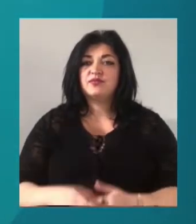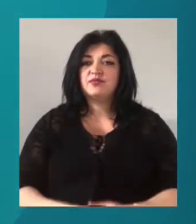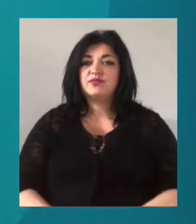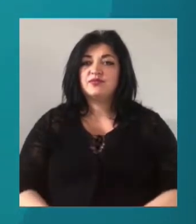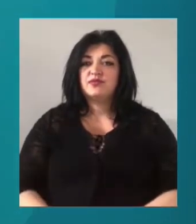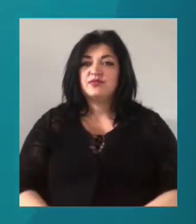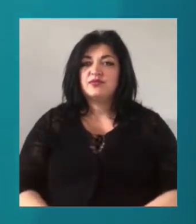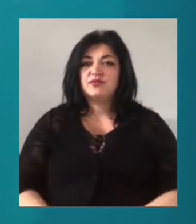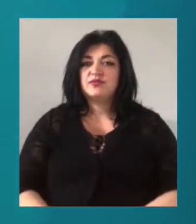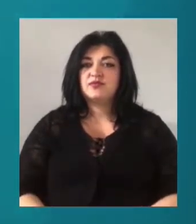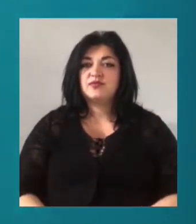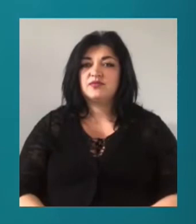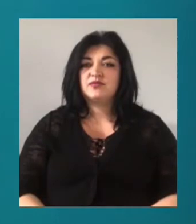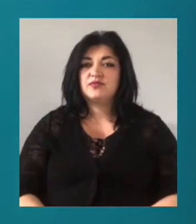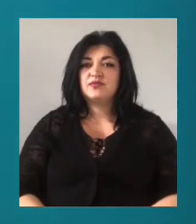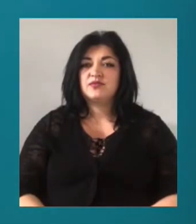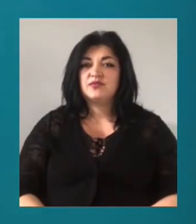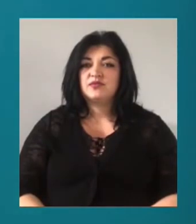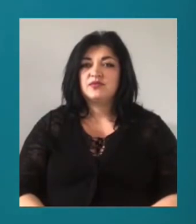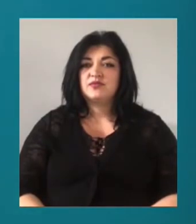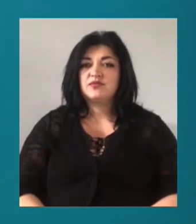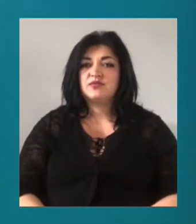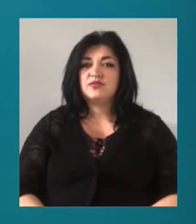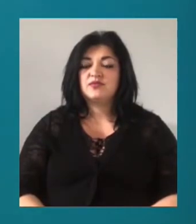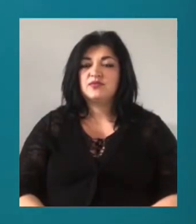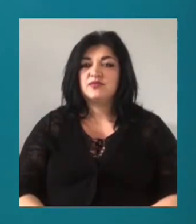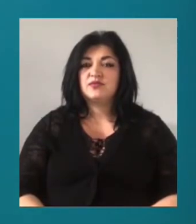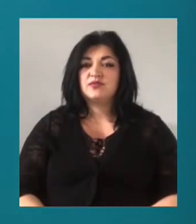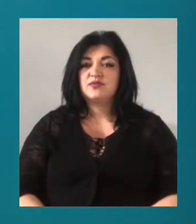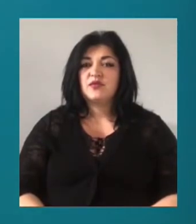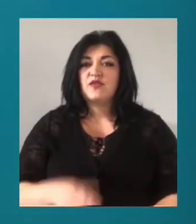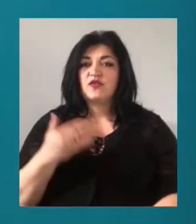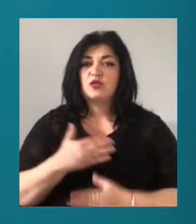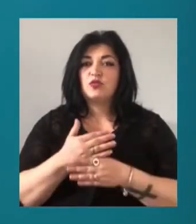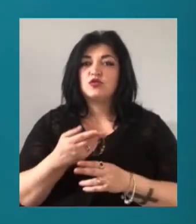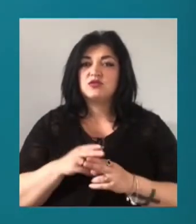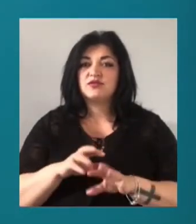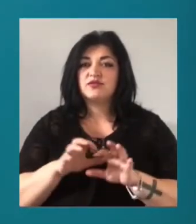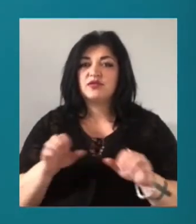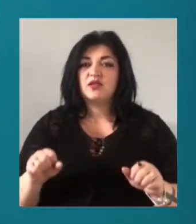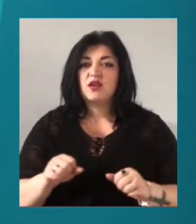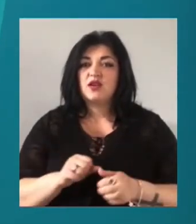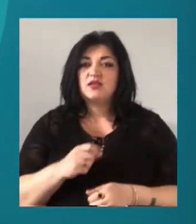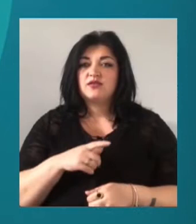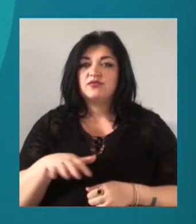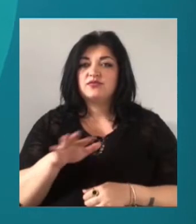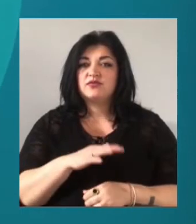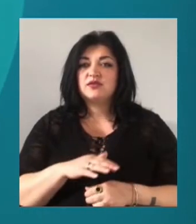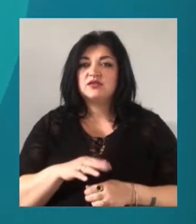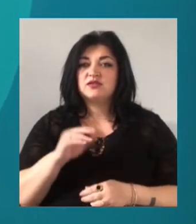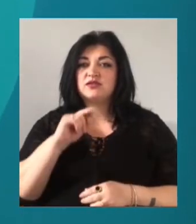Відень, Тбілісі, Лос-Анджелес. Вони допоможуть міській владі замінити освітлення в Одесі на більш сучасне та економне. Для